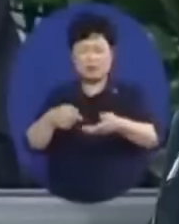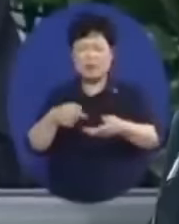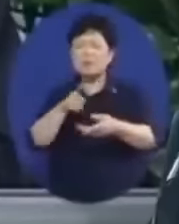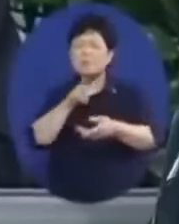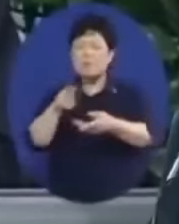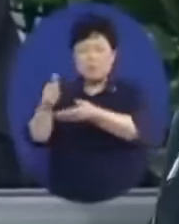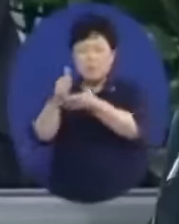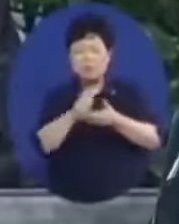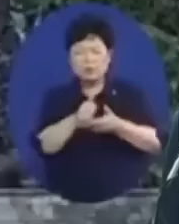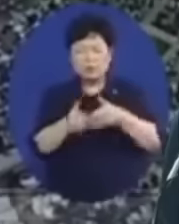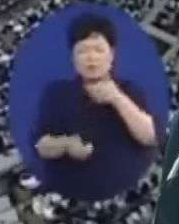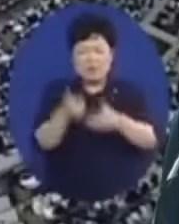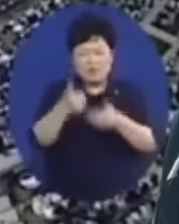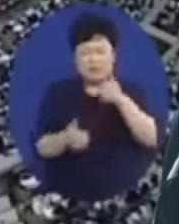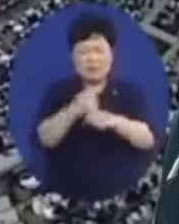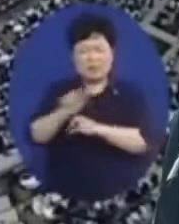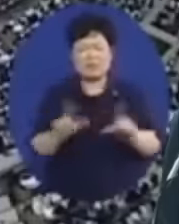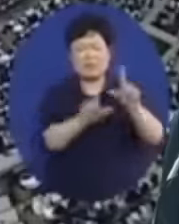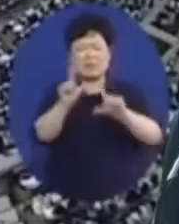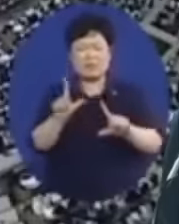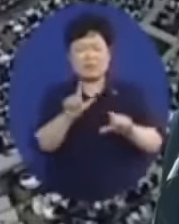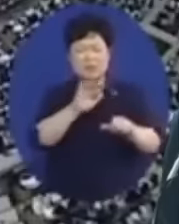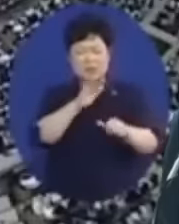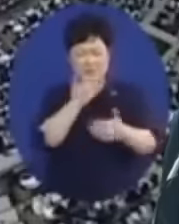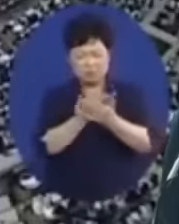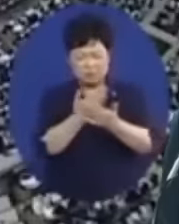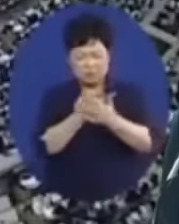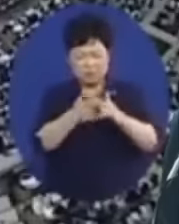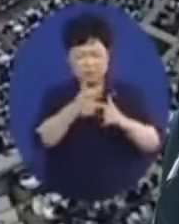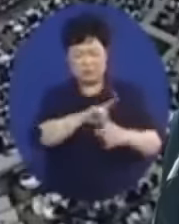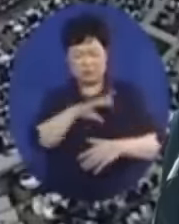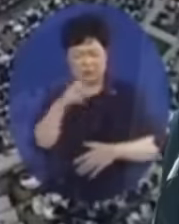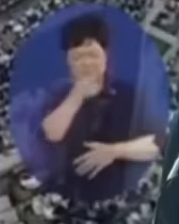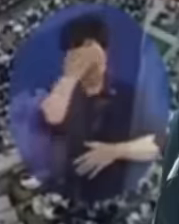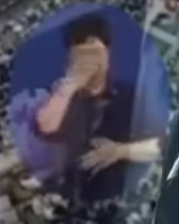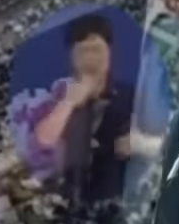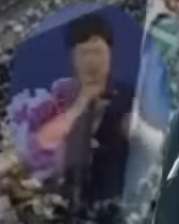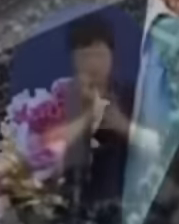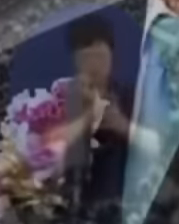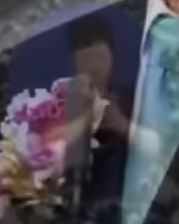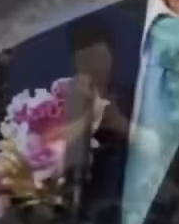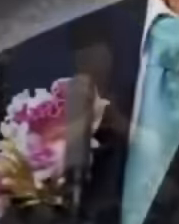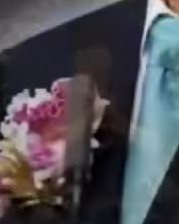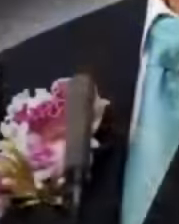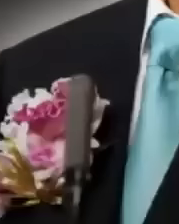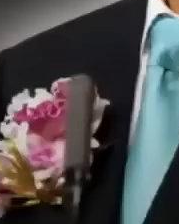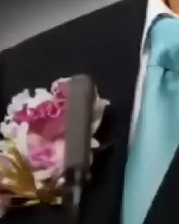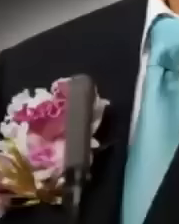갈등하면서 살 수 있게 만들어 주옵소서. 예수님 이름으로 기도합니다. 아멘.